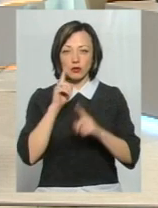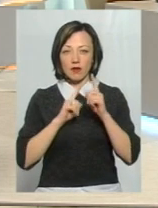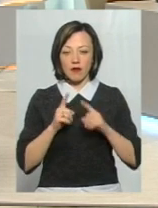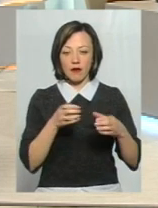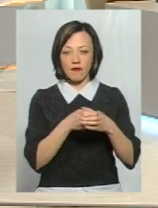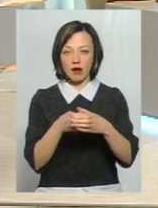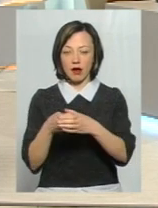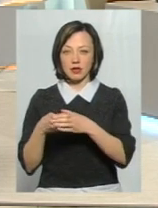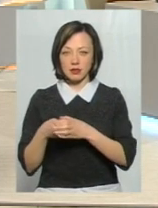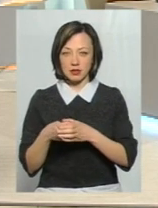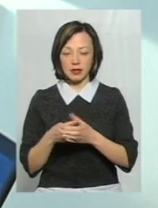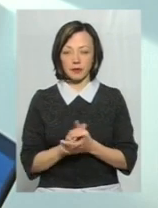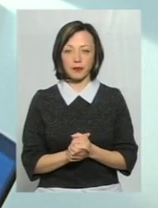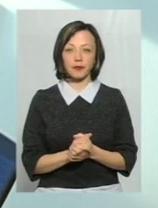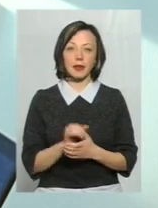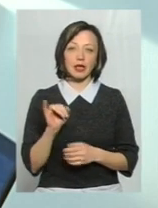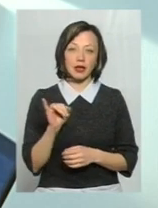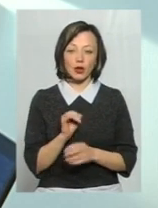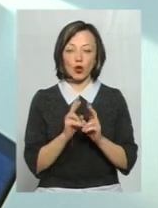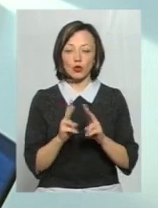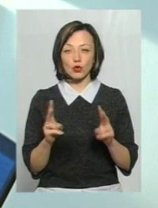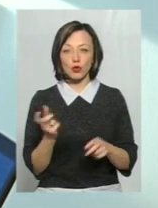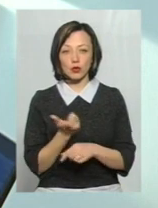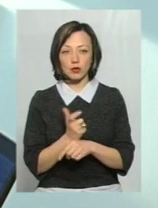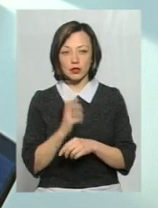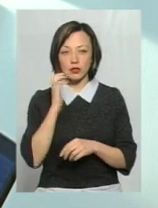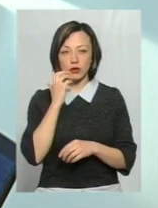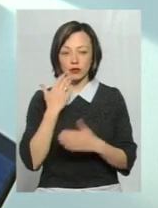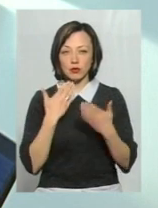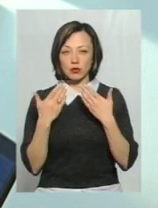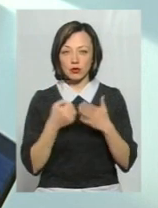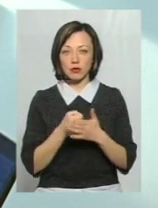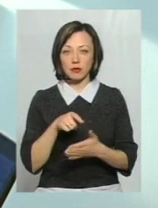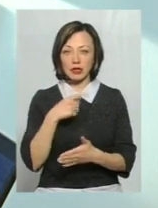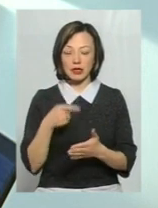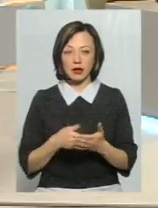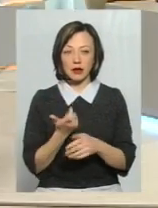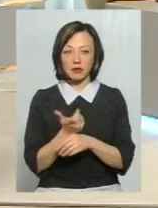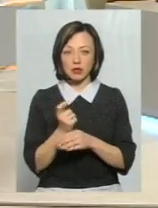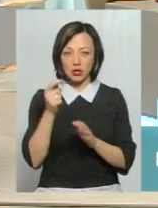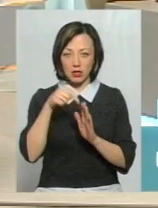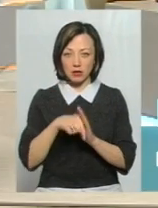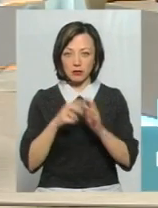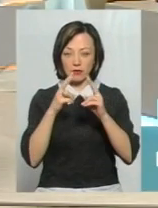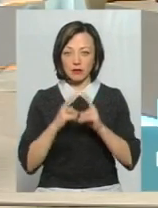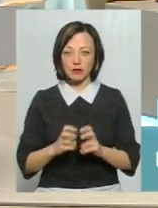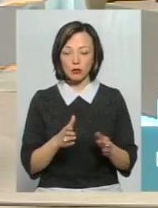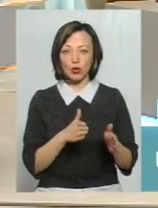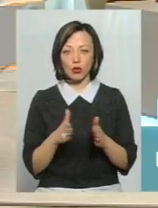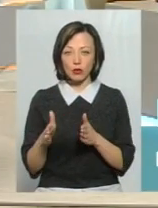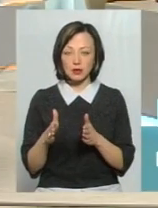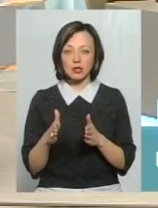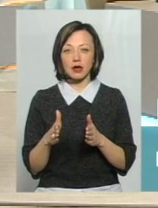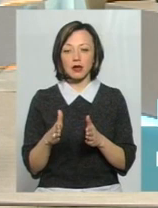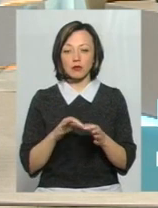і депутатські групи. І, безумовно, хто більш серйозно підходить до питання, хто більш глибше вивчив, хто більше підготовився з